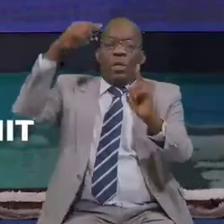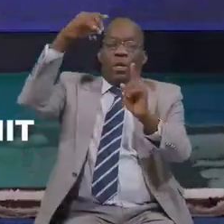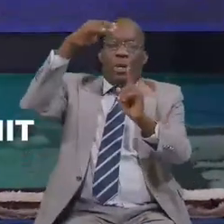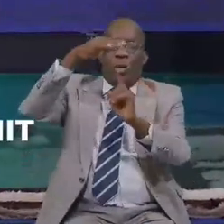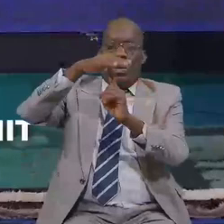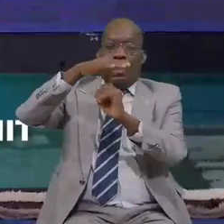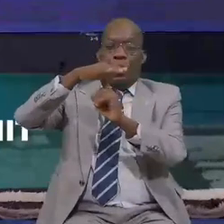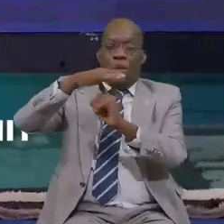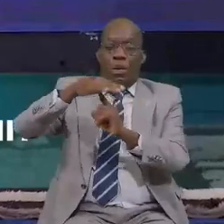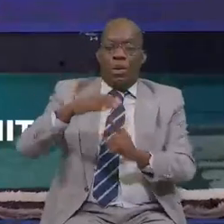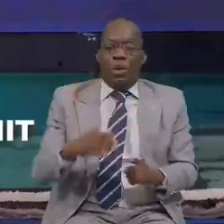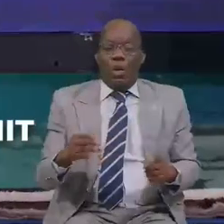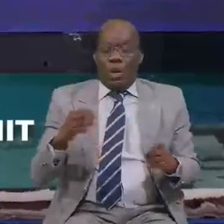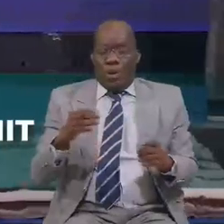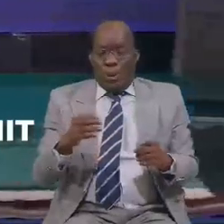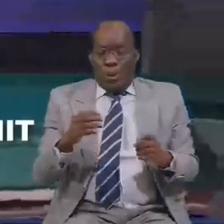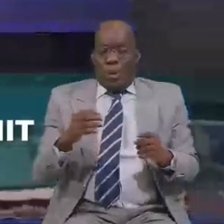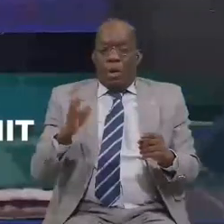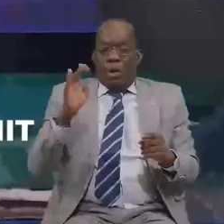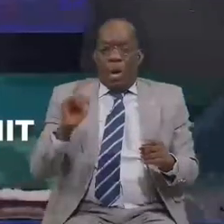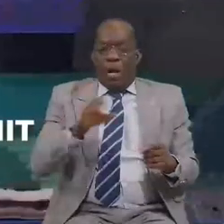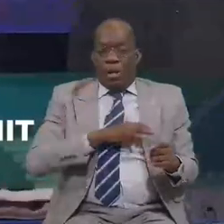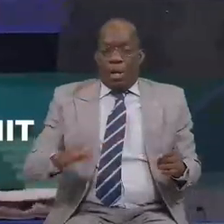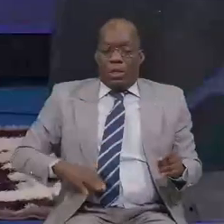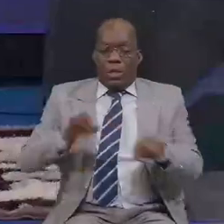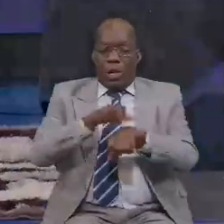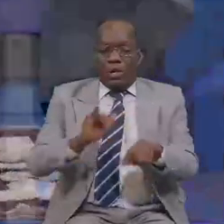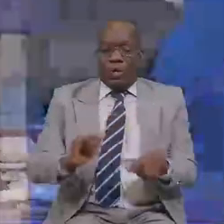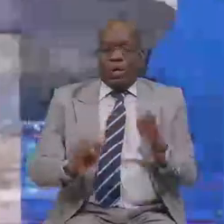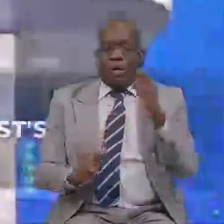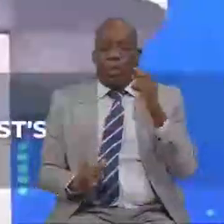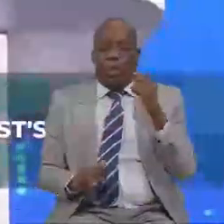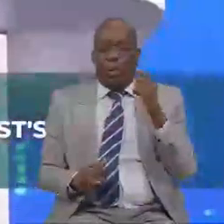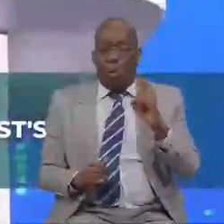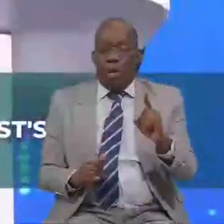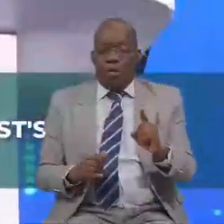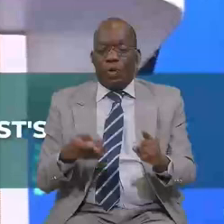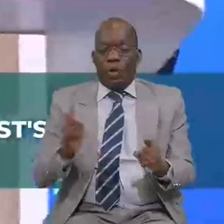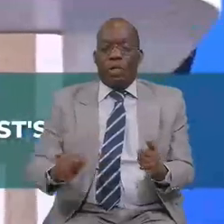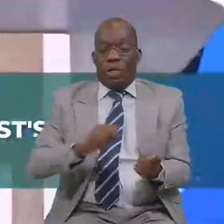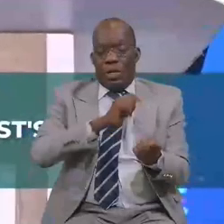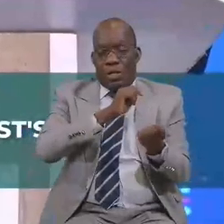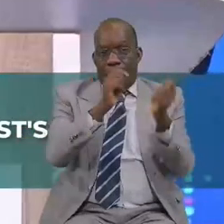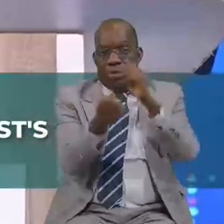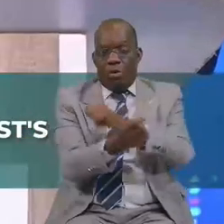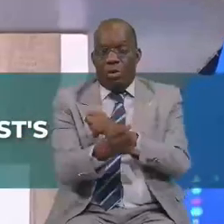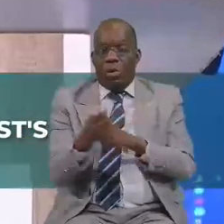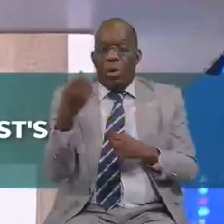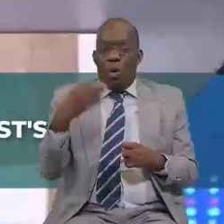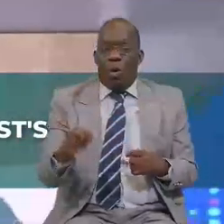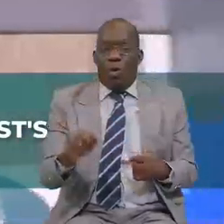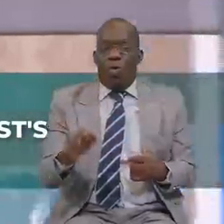au sommet par l'onction de Christ. Le premier point, c'est la transformation des fils